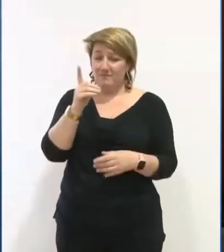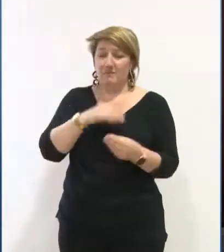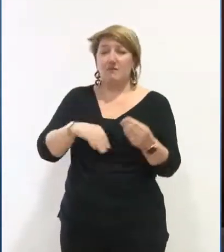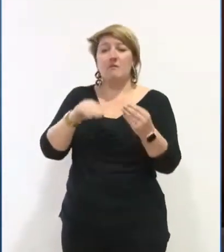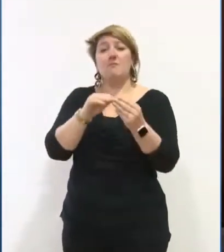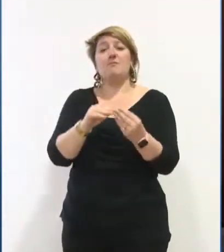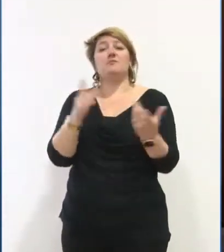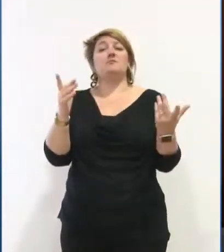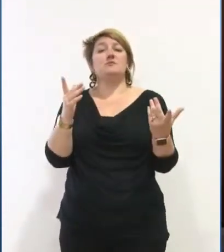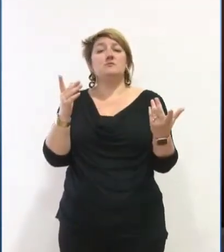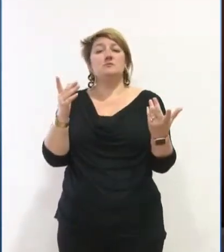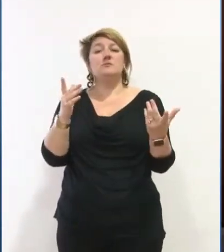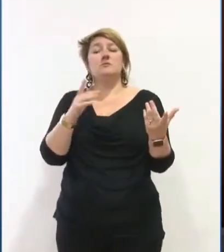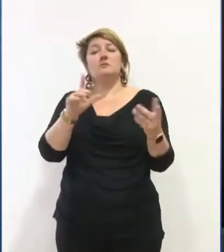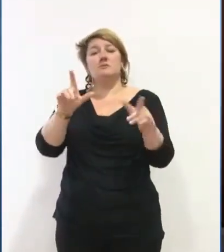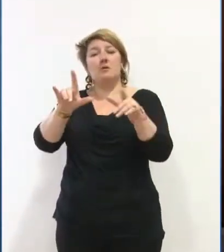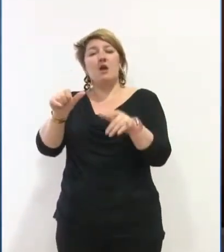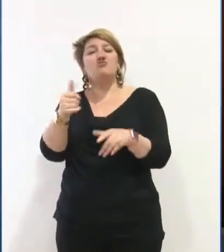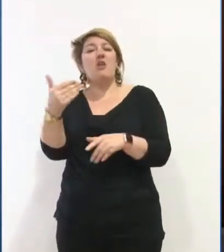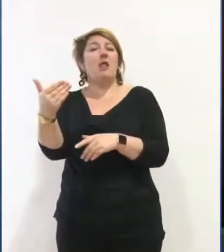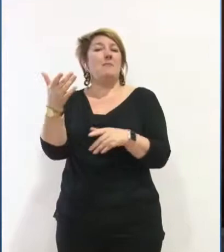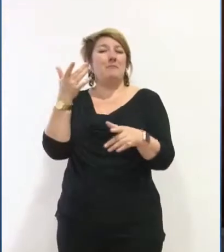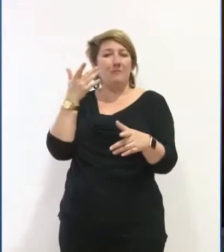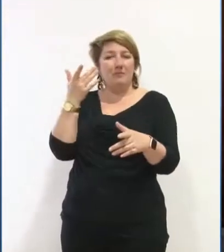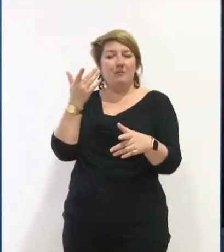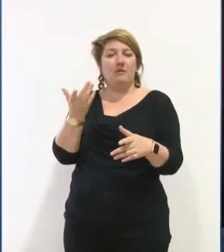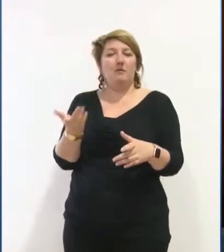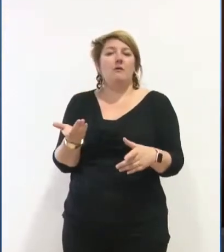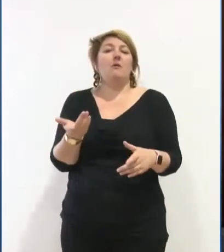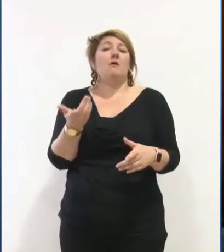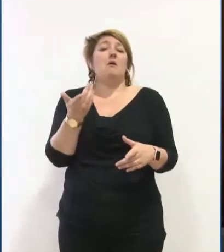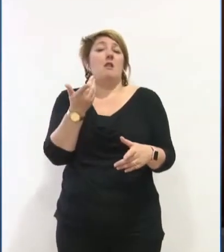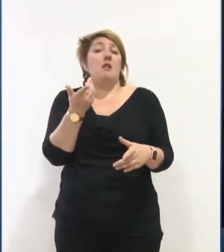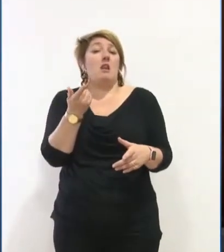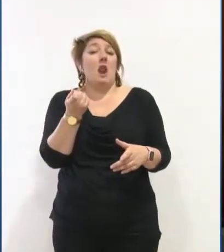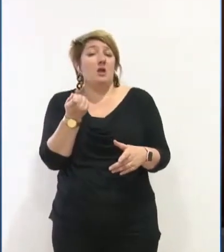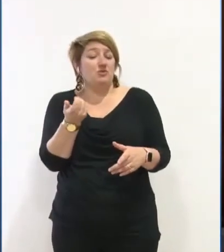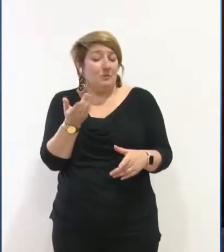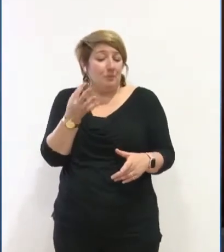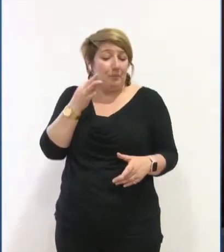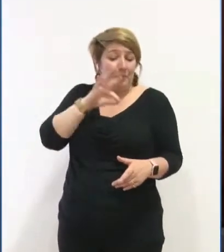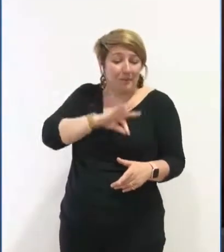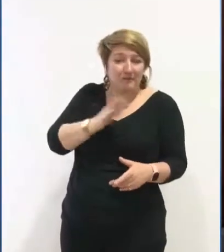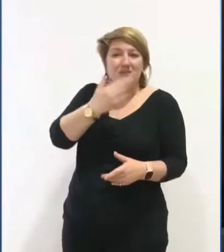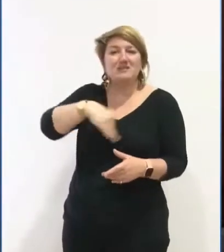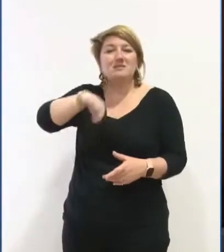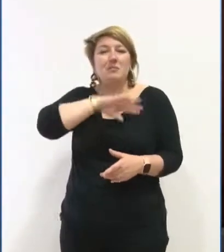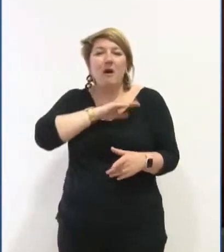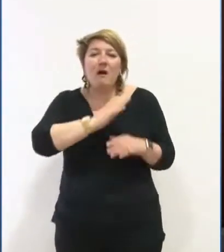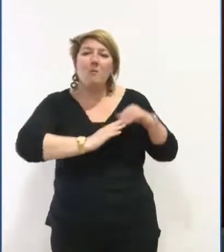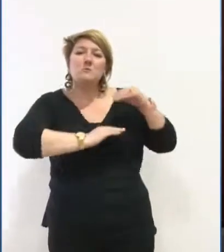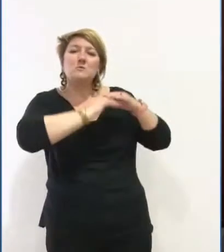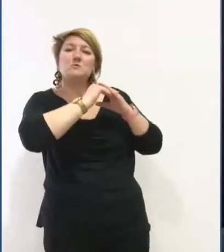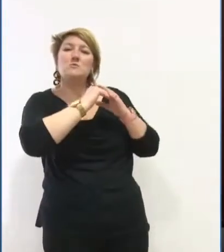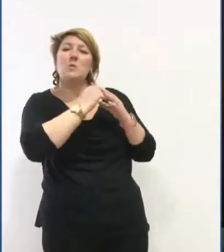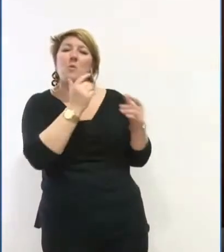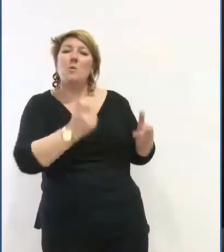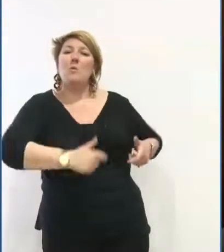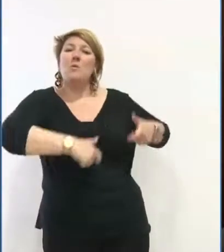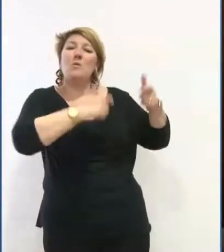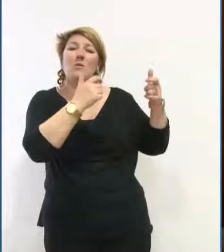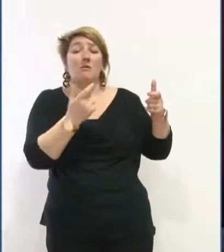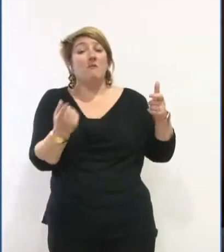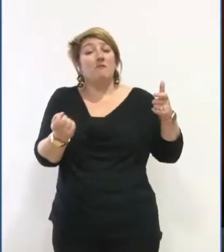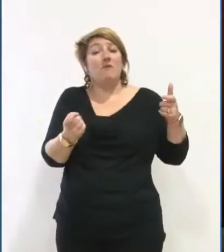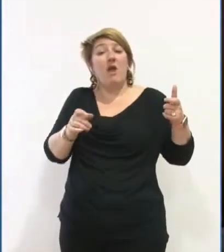possible de réinjecter dans le logement social des bénéfices réalisés sur de la promotion immobilière par Grenoble Habitat,